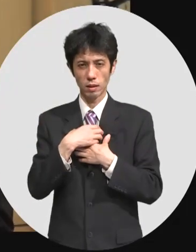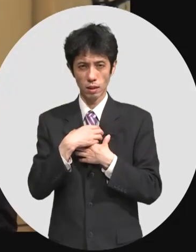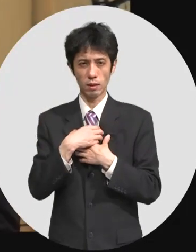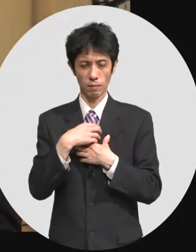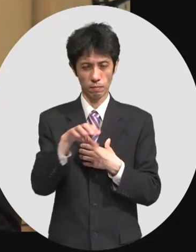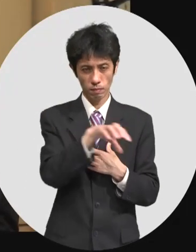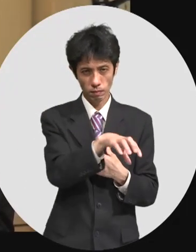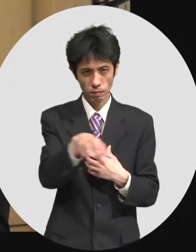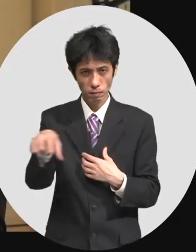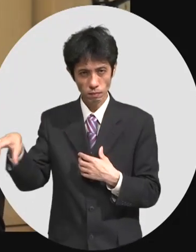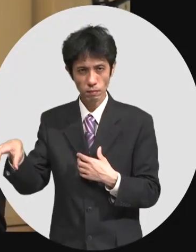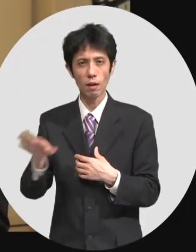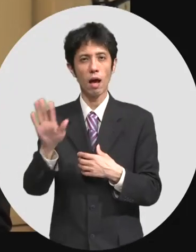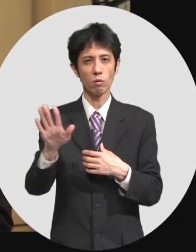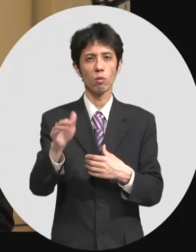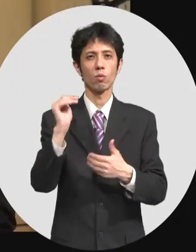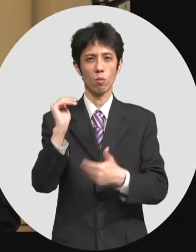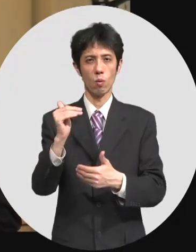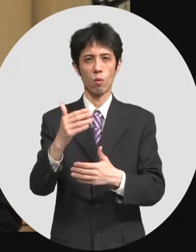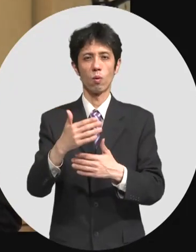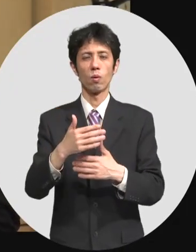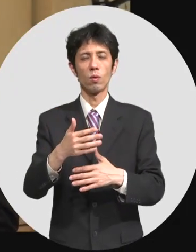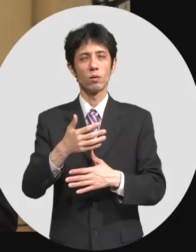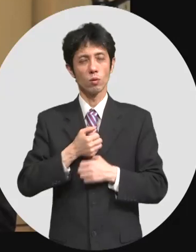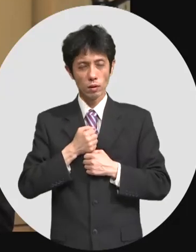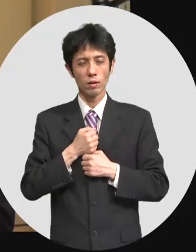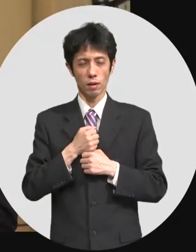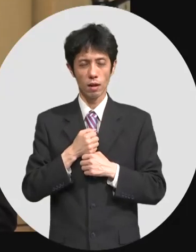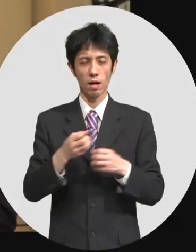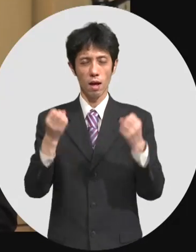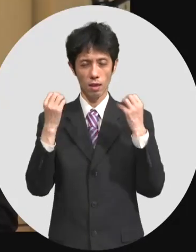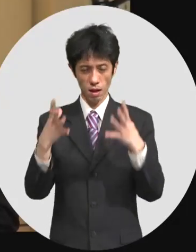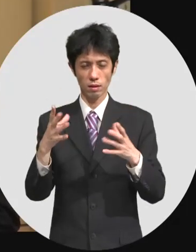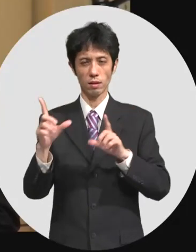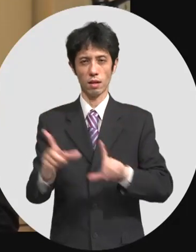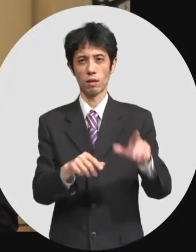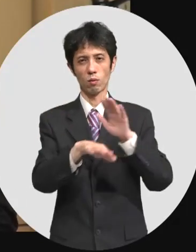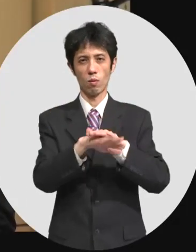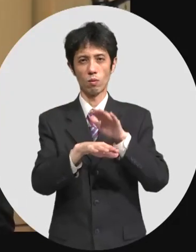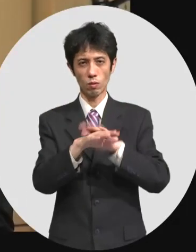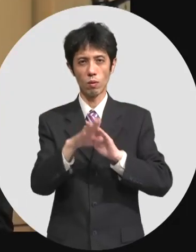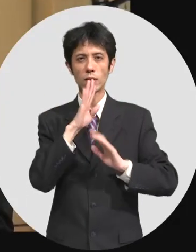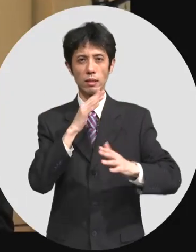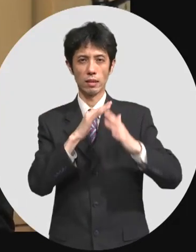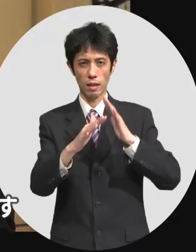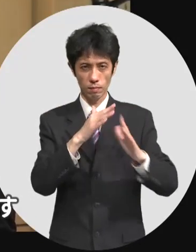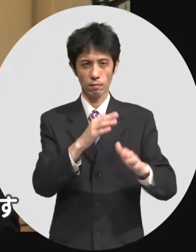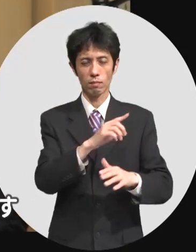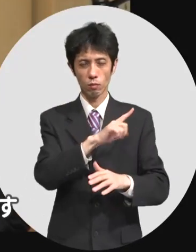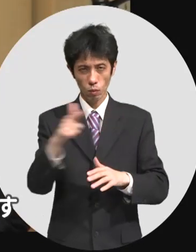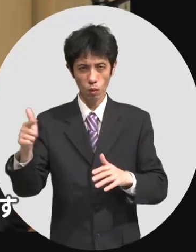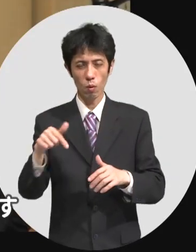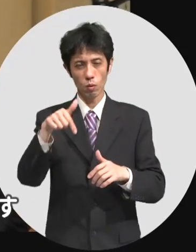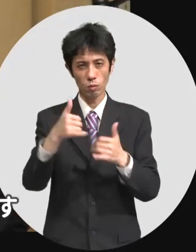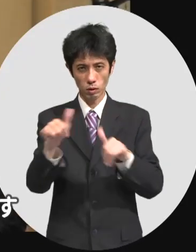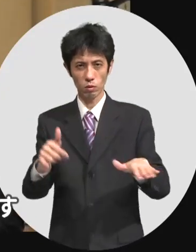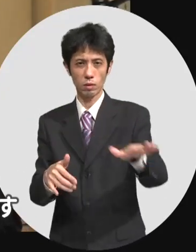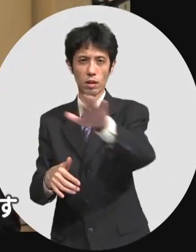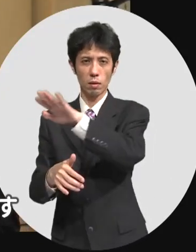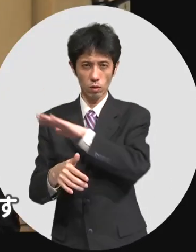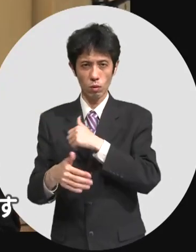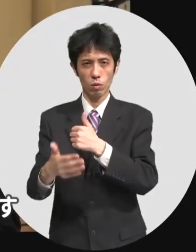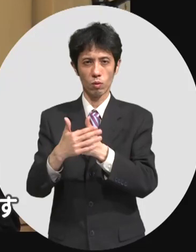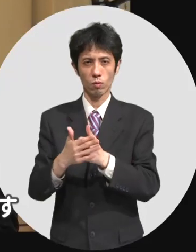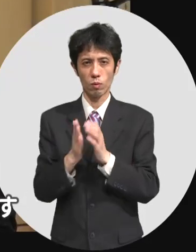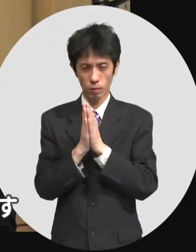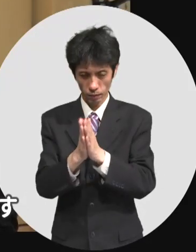ご認識いただきまして、引き続きの新しい生活様式の実践を含めた、府民の皆様のご協力をよ